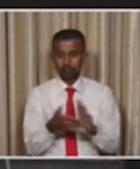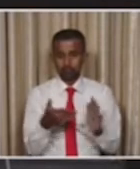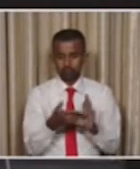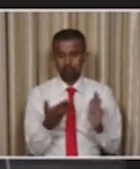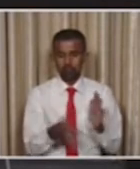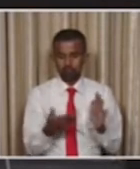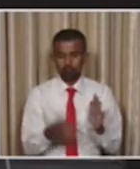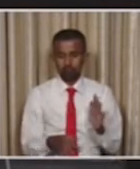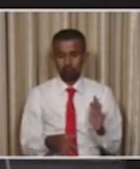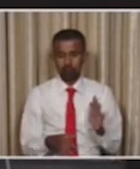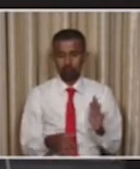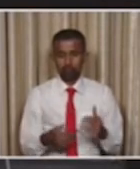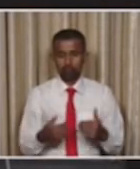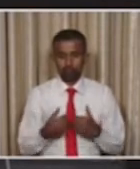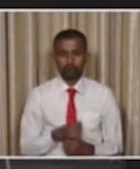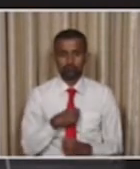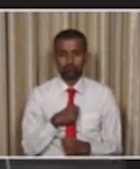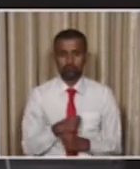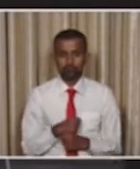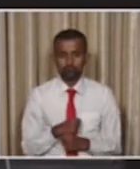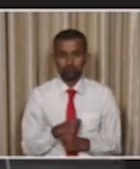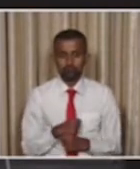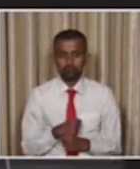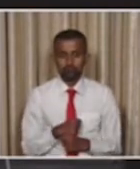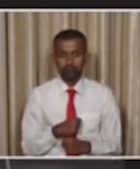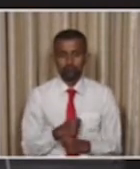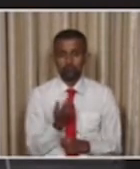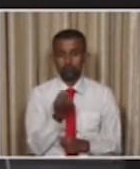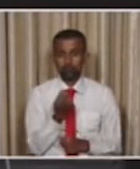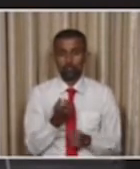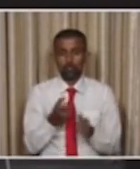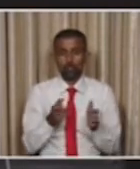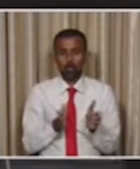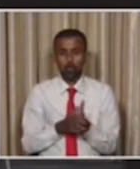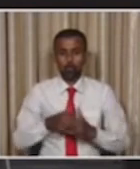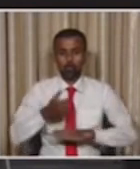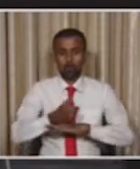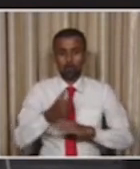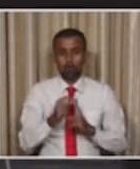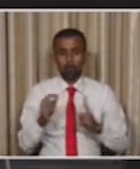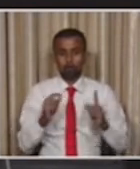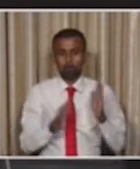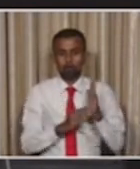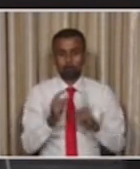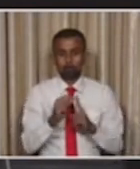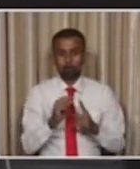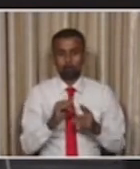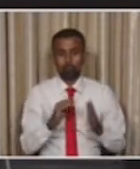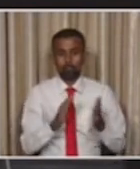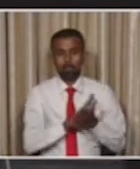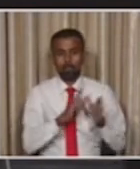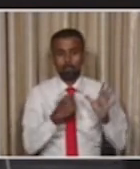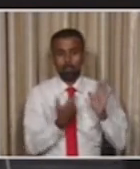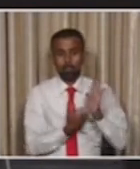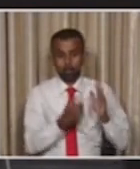වී ඇති බව මාගේ විශ්වාසයයි. එම නිසා රාජ්‍ය මුදල් කාර්යක සභාවේ සභාපති පාර්ලිමේන්තු මන්ත්‍රී ගරු හර්ෂද